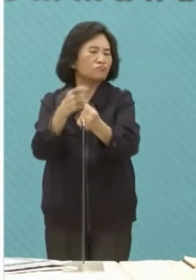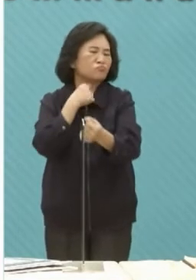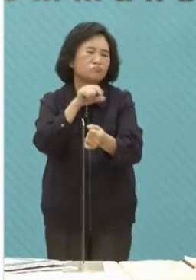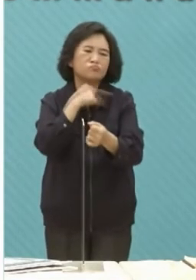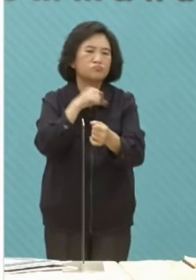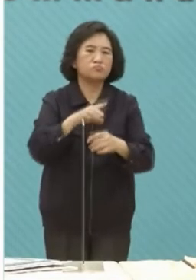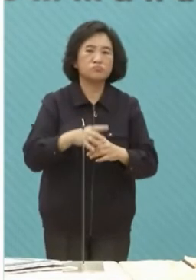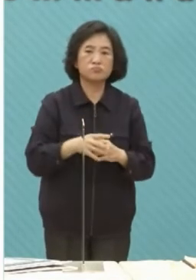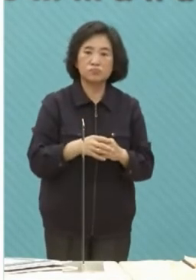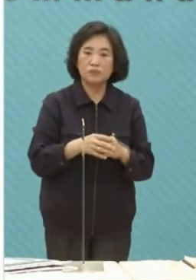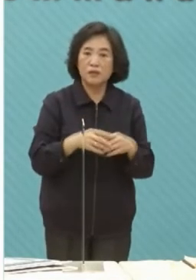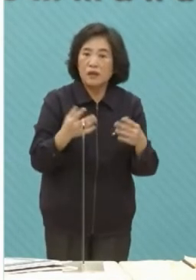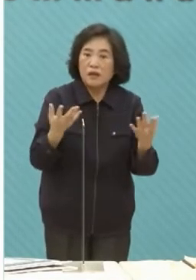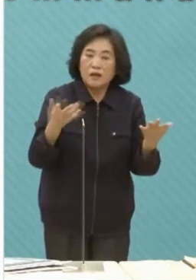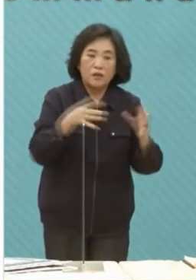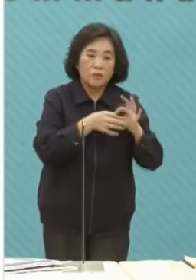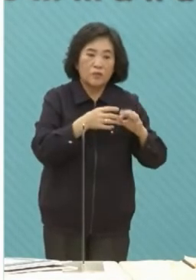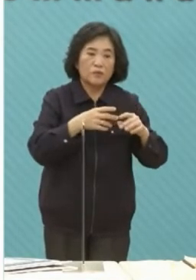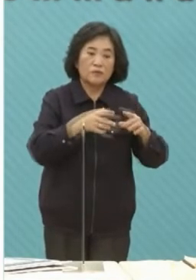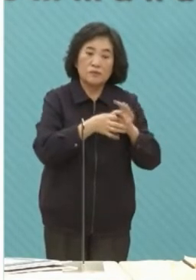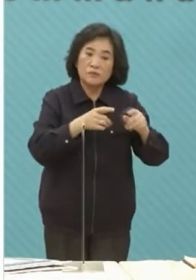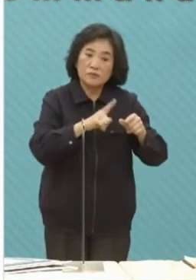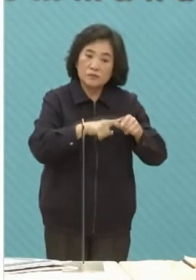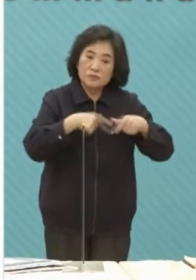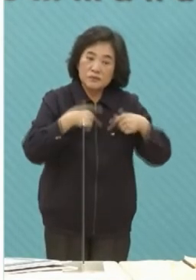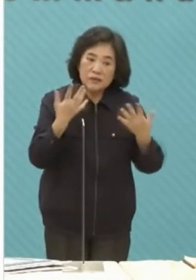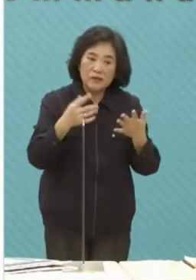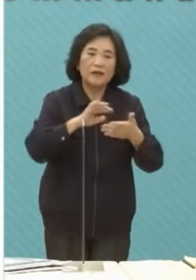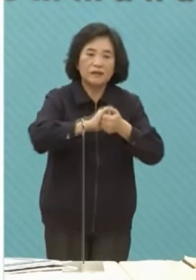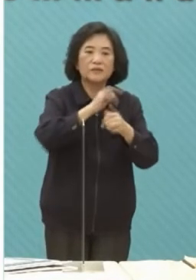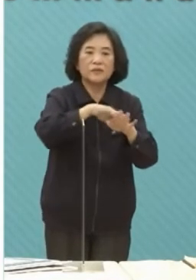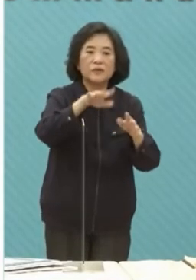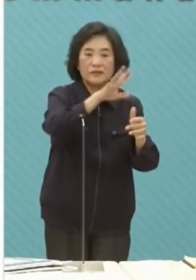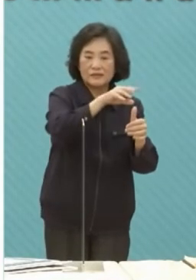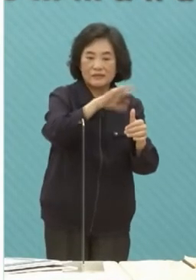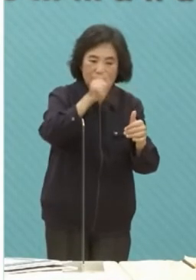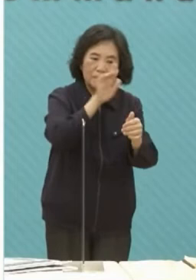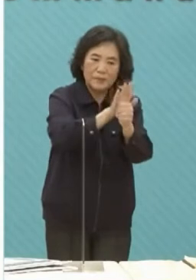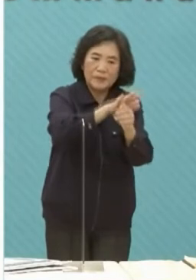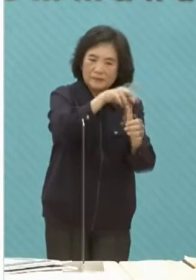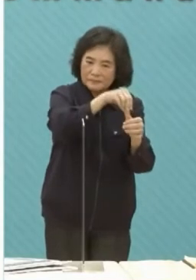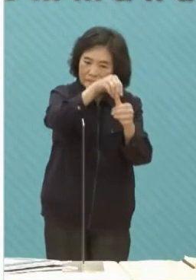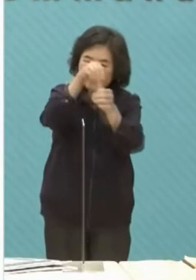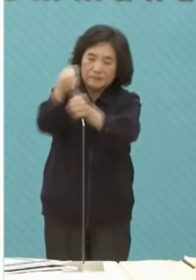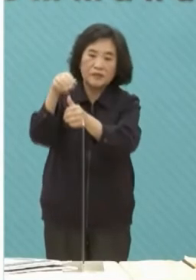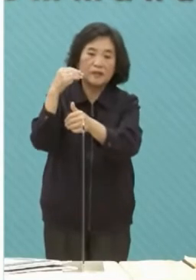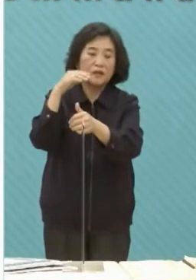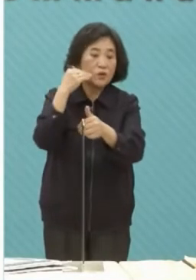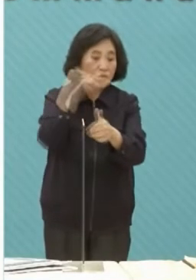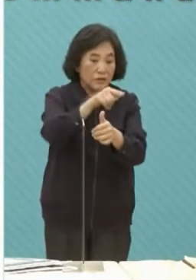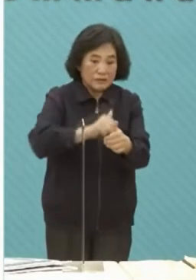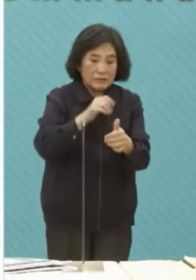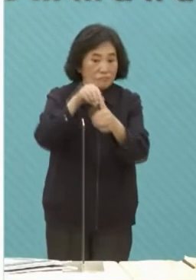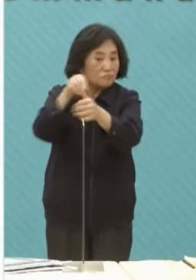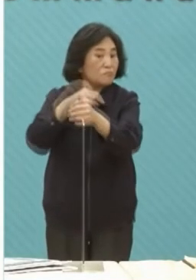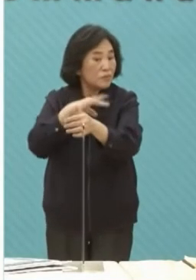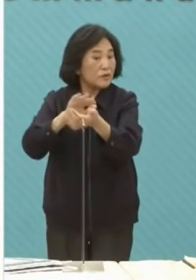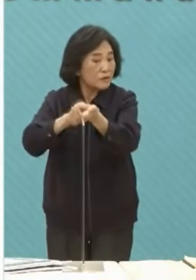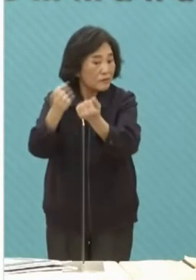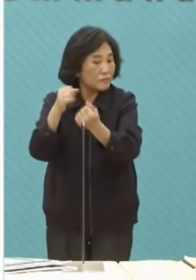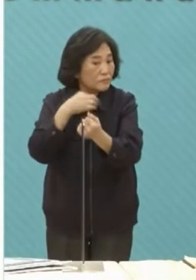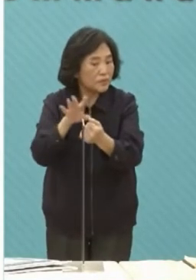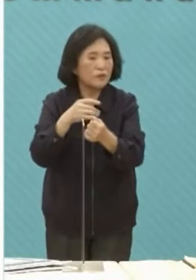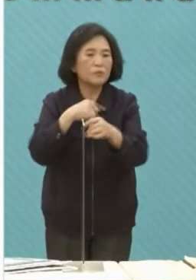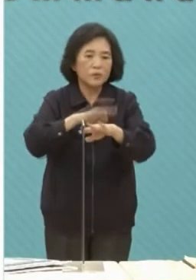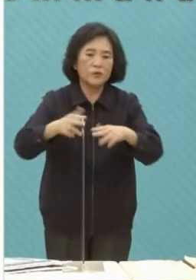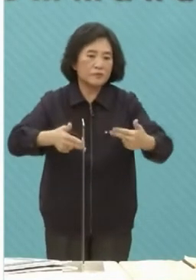置。那目前我们关怀中心的处理会优先处理收案住院，但是当事人如果坚持不愿意入院的话，我们会安排